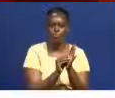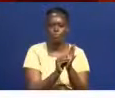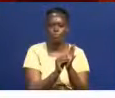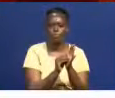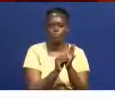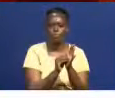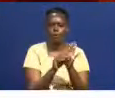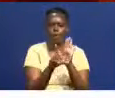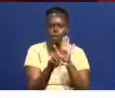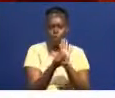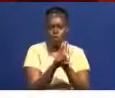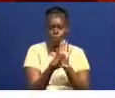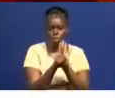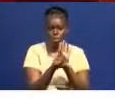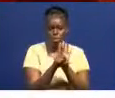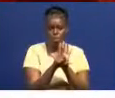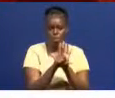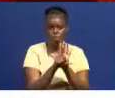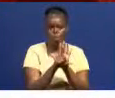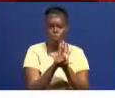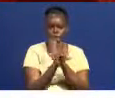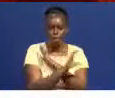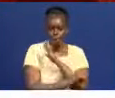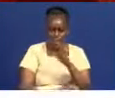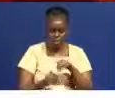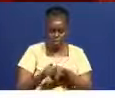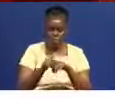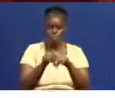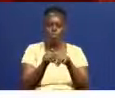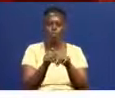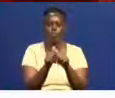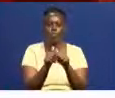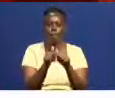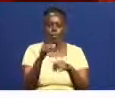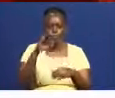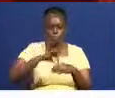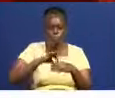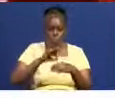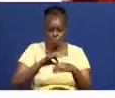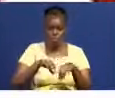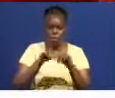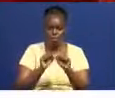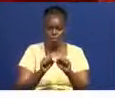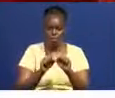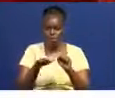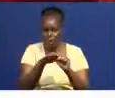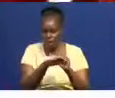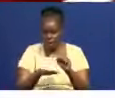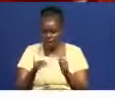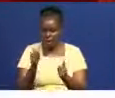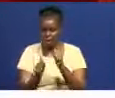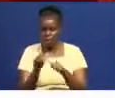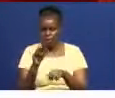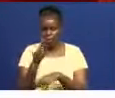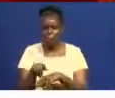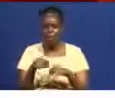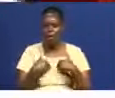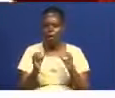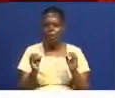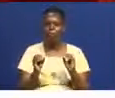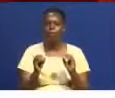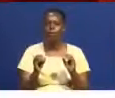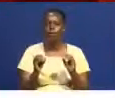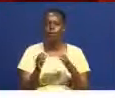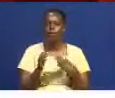ikuwe sheria mara moja, ili mambo ya Kenya yaweze kuendelea kulingana na uchaguzi katika yale maeneo ambayo hayana wabunge